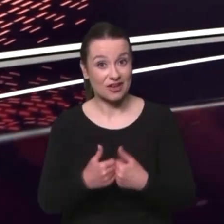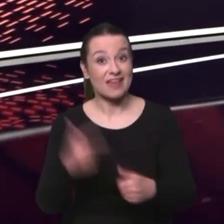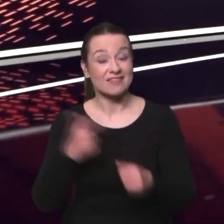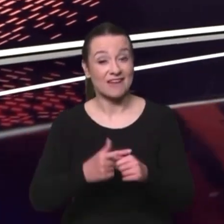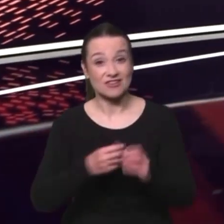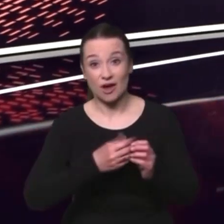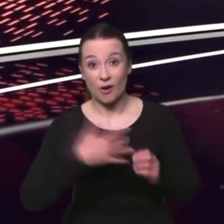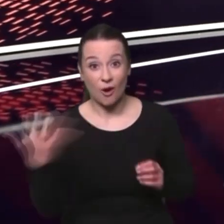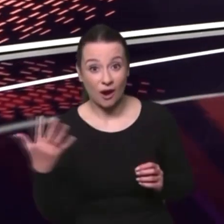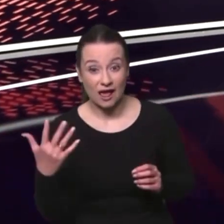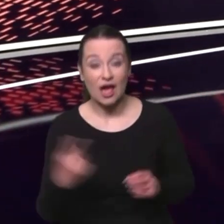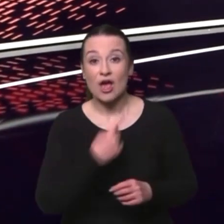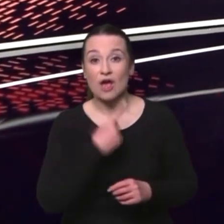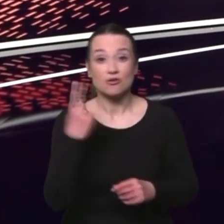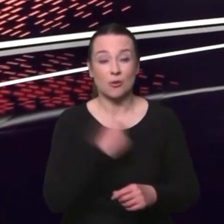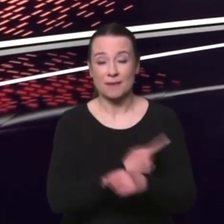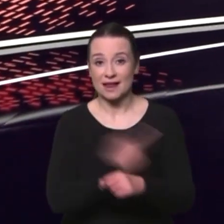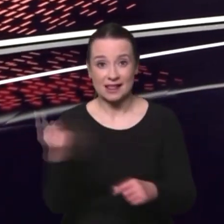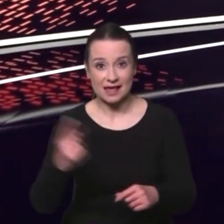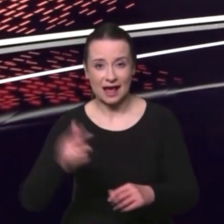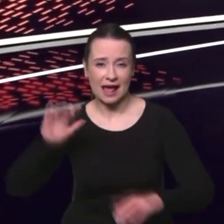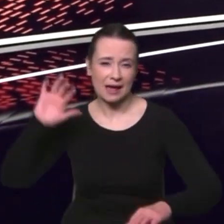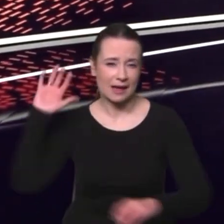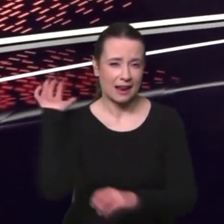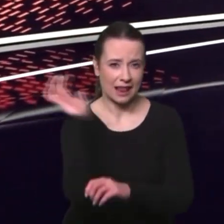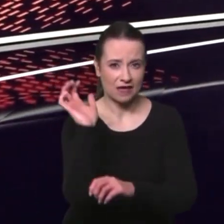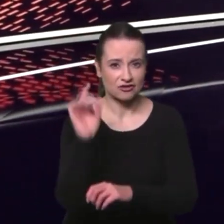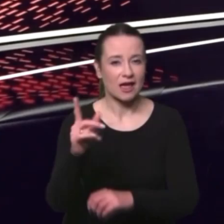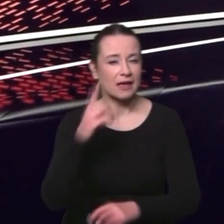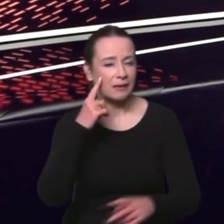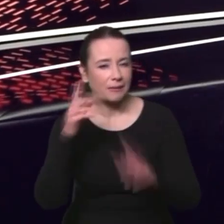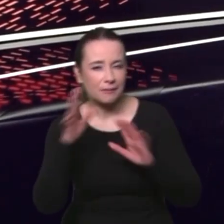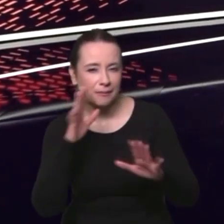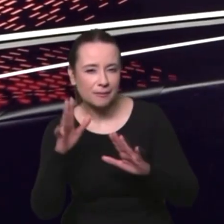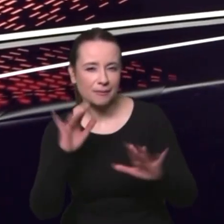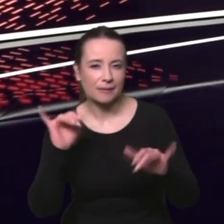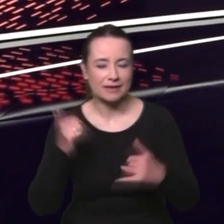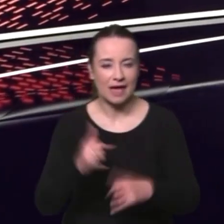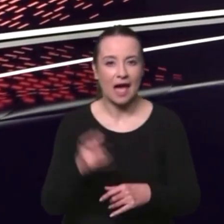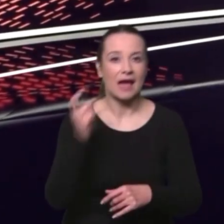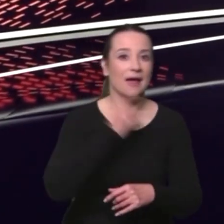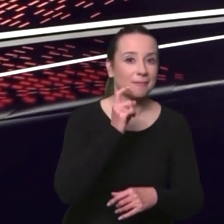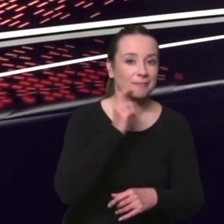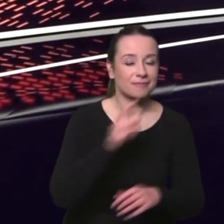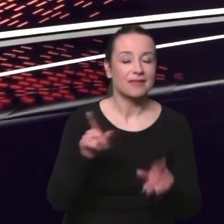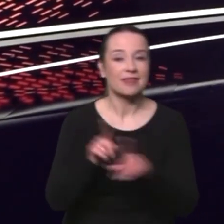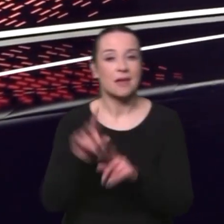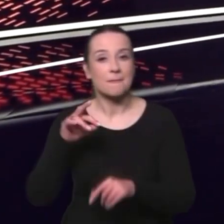spotkań PGNiG Superligi Piłkarzy Ręcznych i prognozowane zwycięstwo Industrii Kielce nad Azotami Puławy.